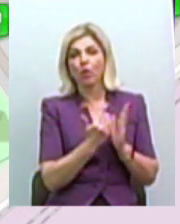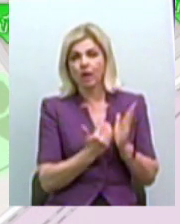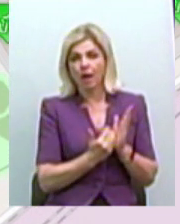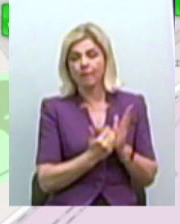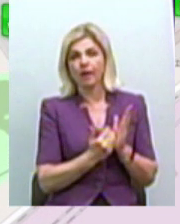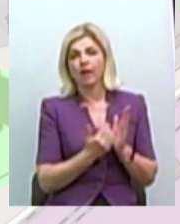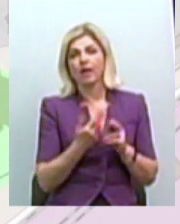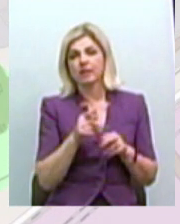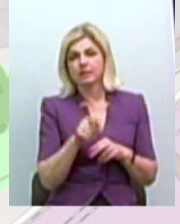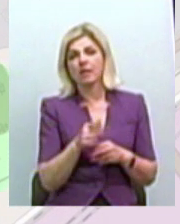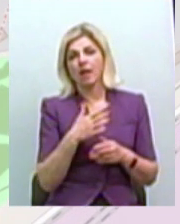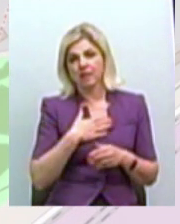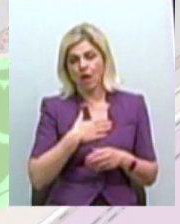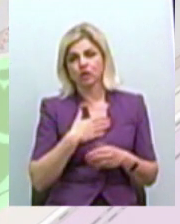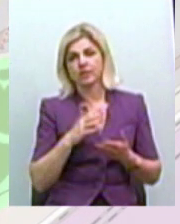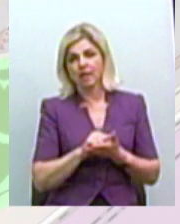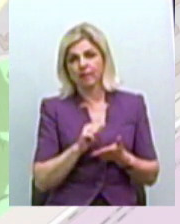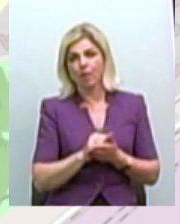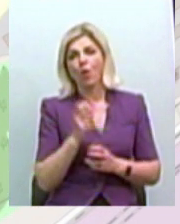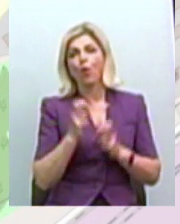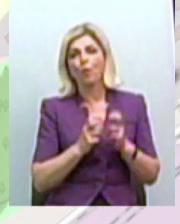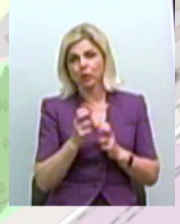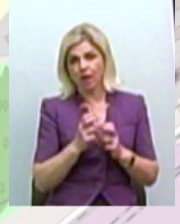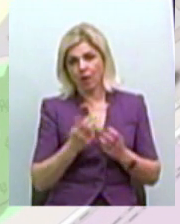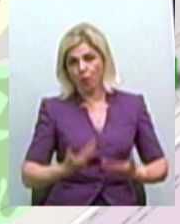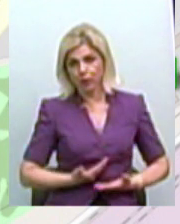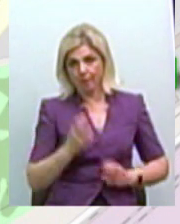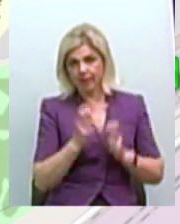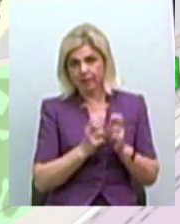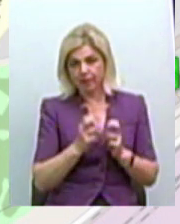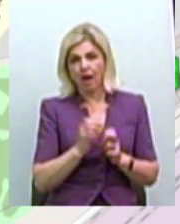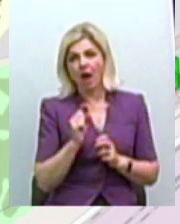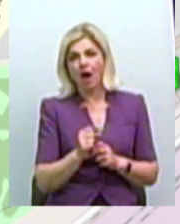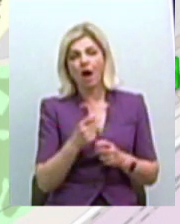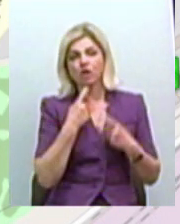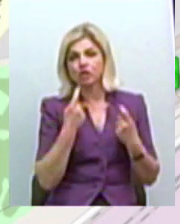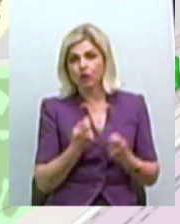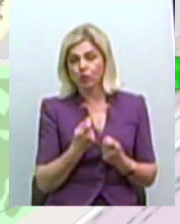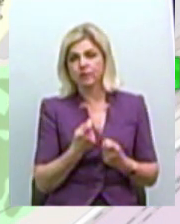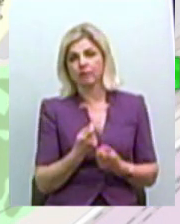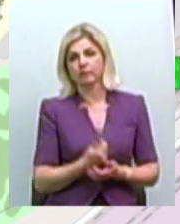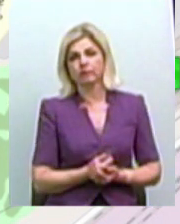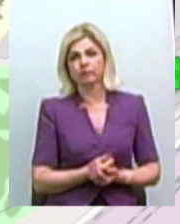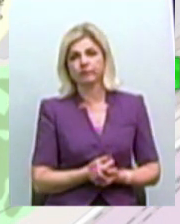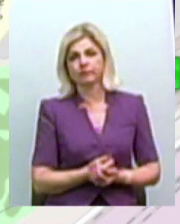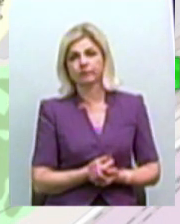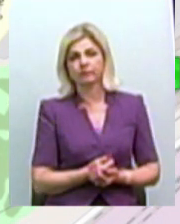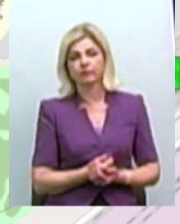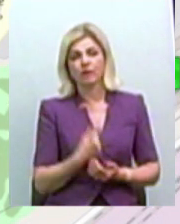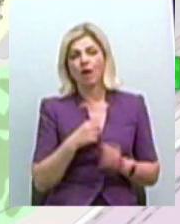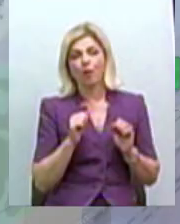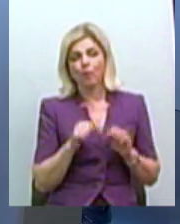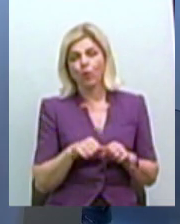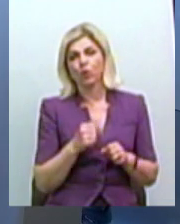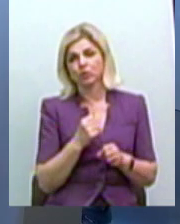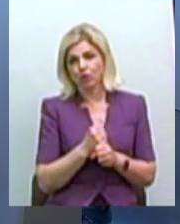контейнерами займається наше комунальне підприємство «Миколаїв Комутранс». Що стосується щільності, то я можу зробити припущення таке,